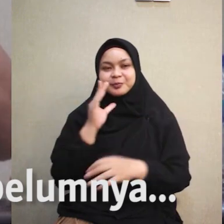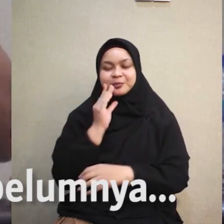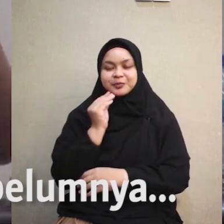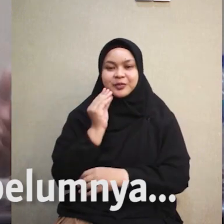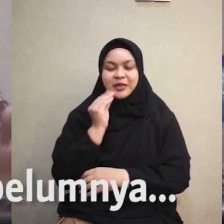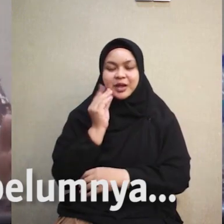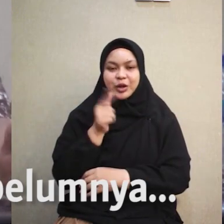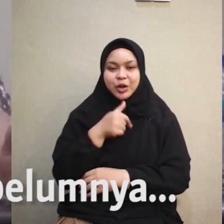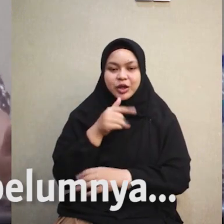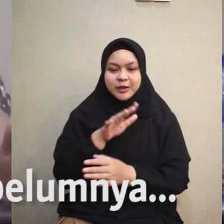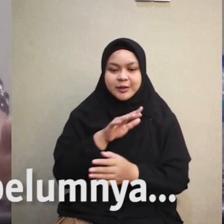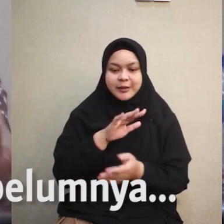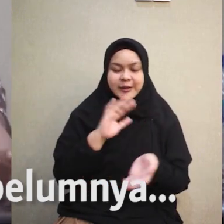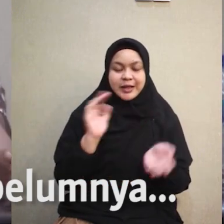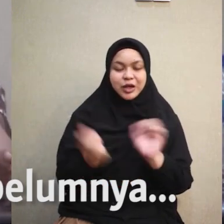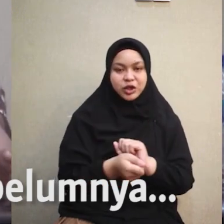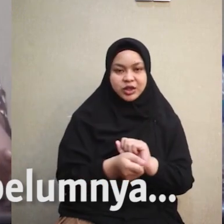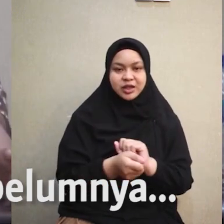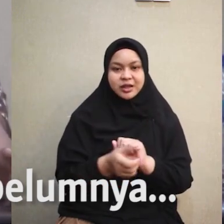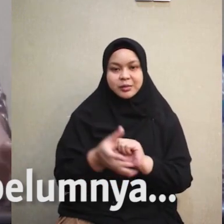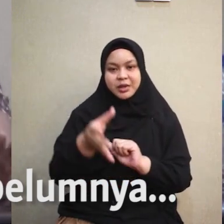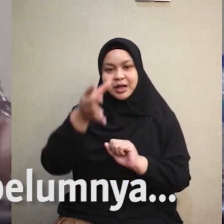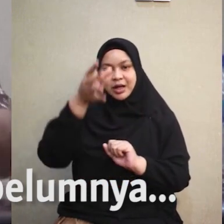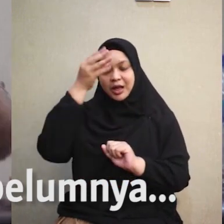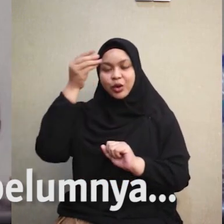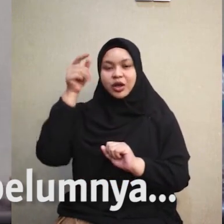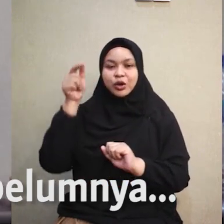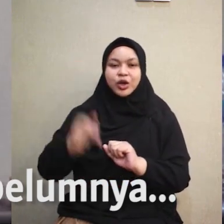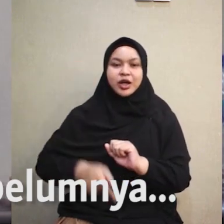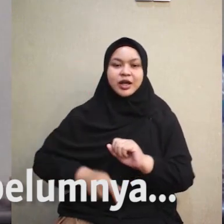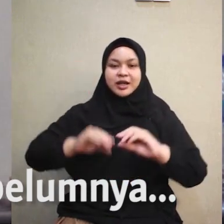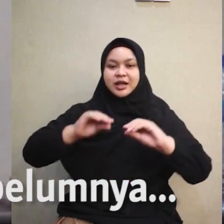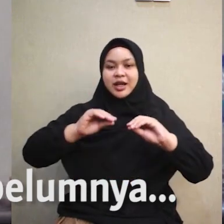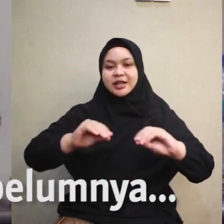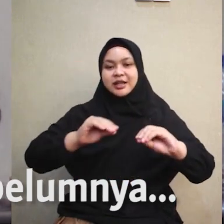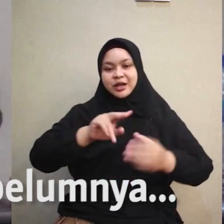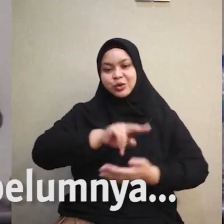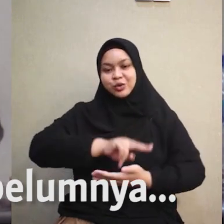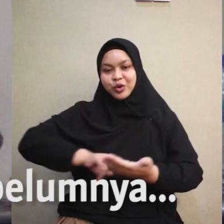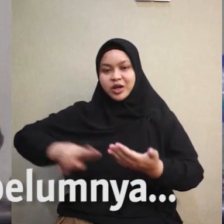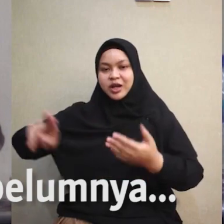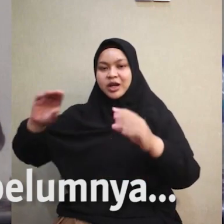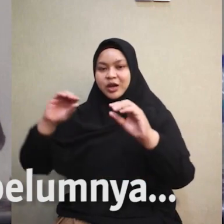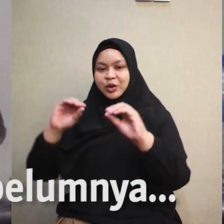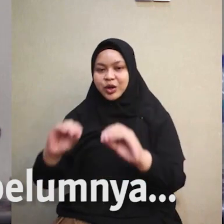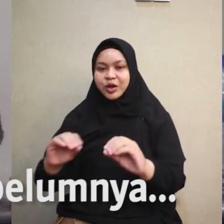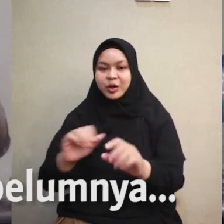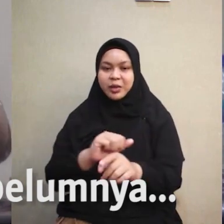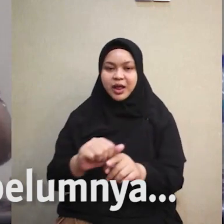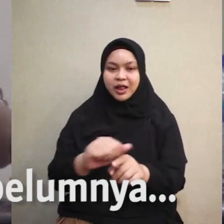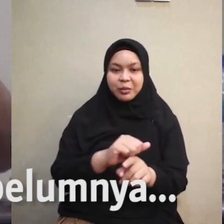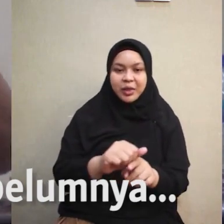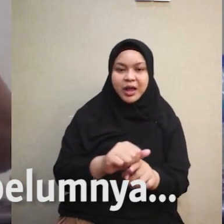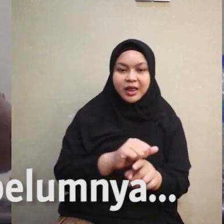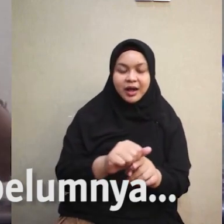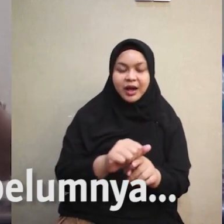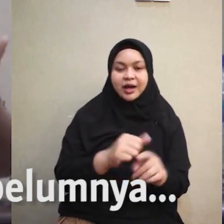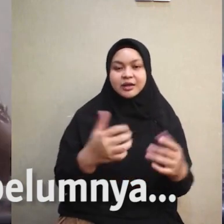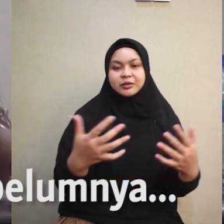aktualkan menjadi pengetahuan dan kemudian diajarkan di perguruan tinggi diajarkan di pelatihan-pelatihan